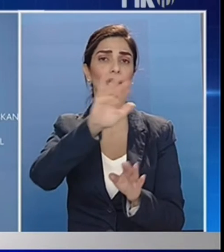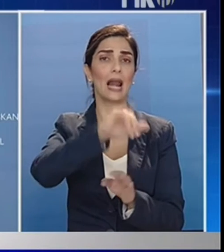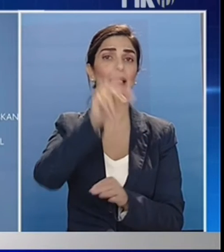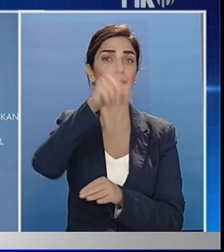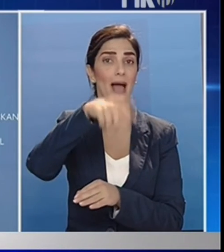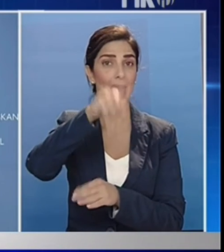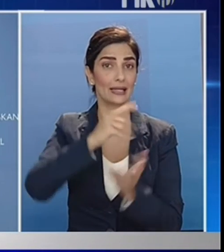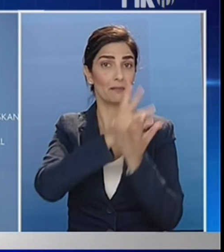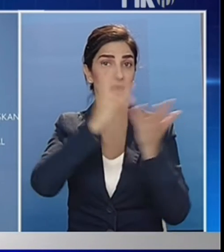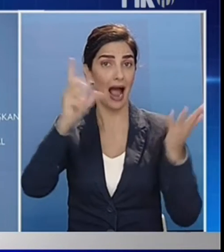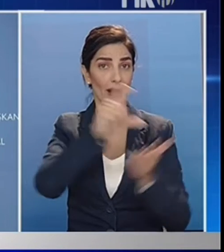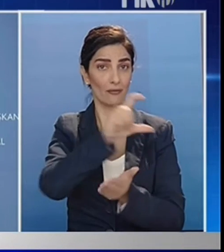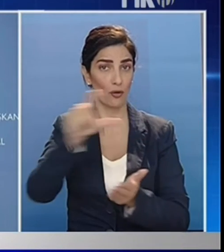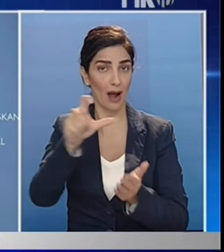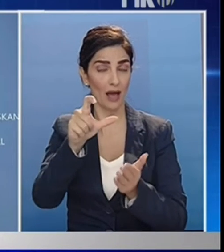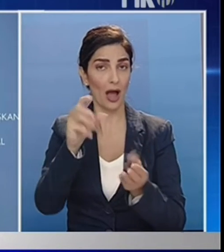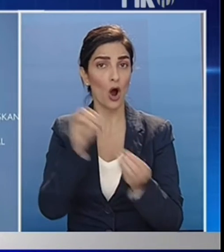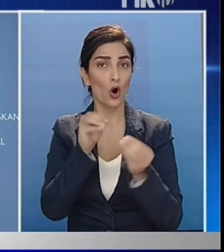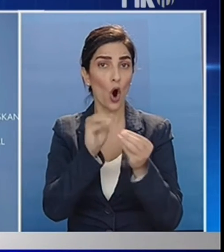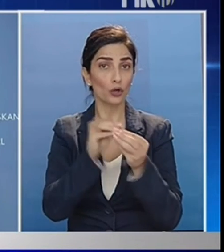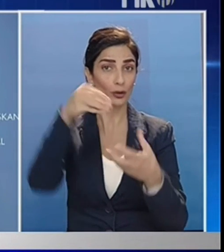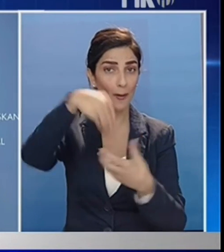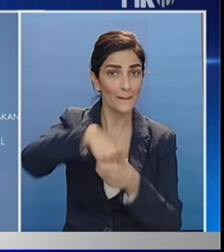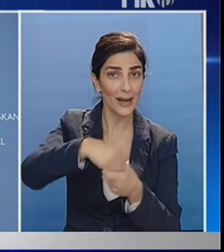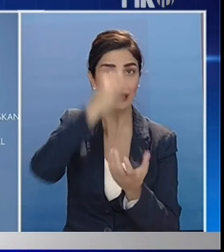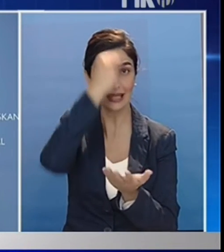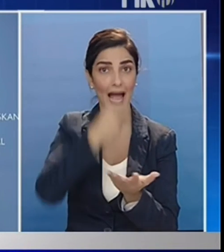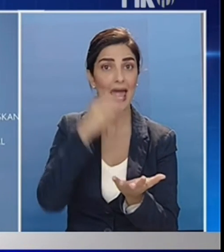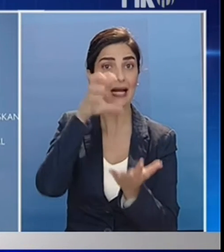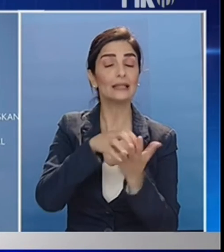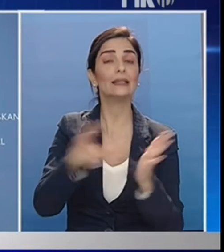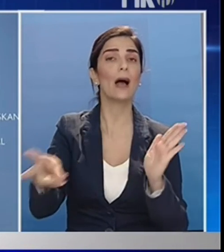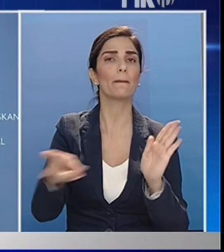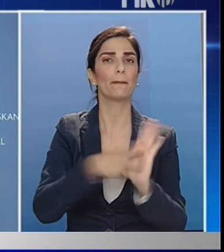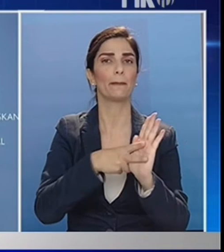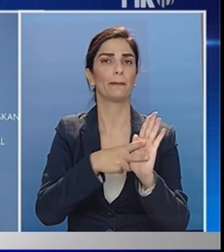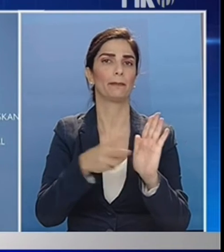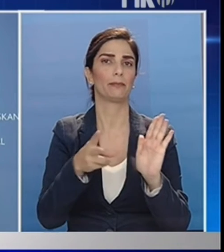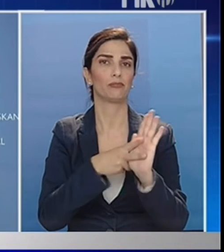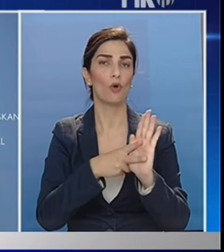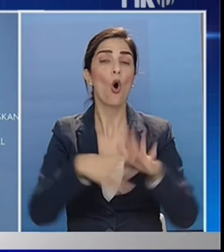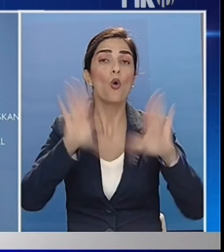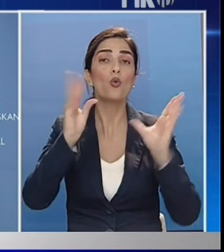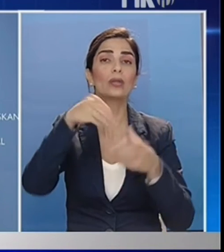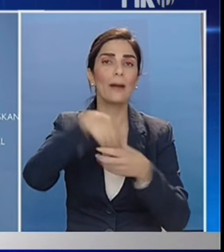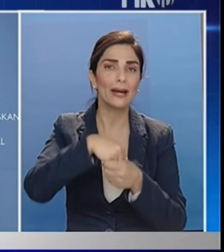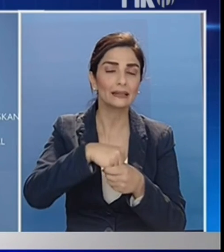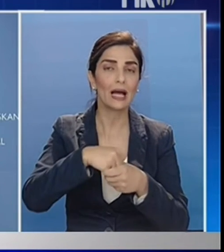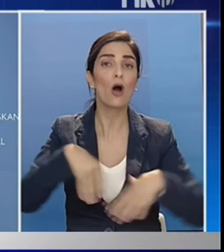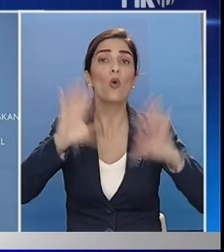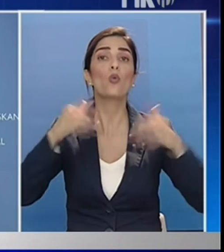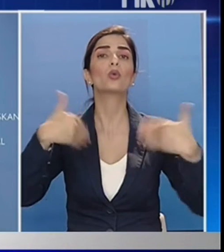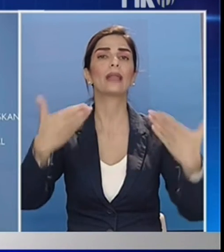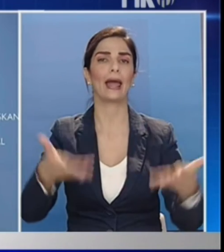Μεγάλης Εβδομάδας απαγορεύεται η παρουσία πιστών στους χώρους της θρησκευτικής λατρείας, είτε στο εσωτερικό είτε στο εξωτερικό